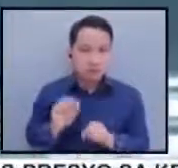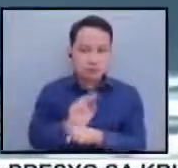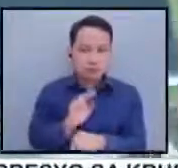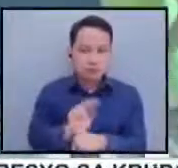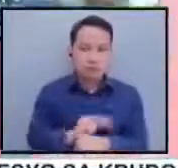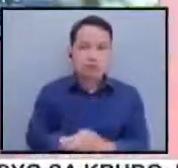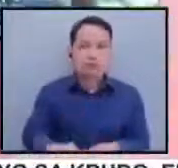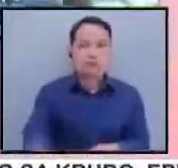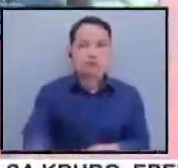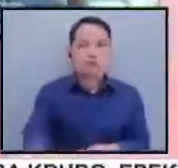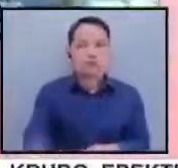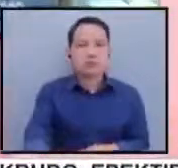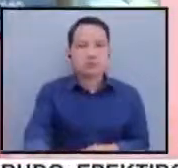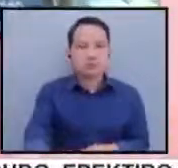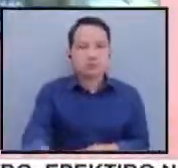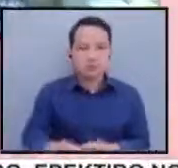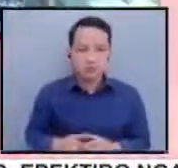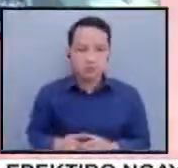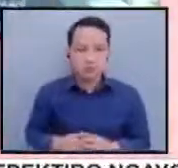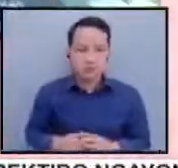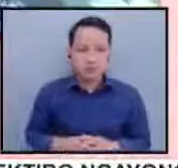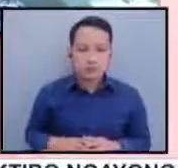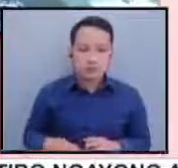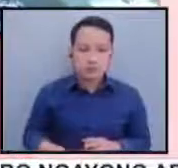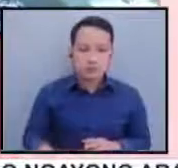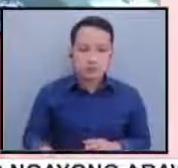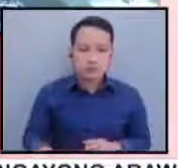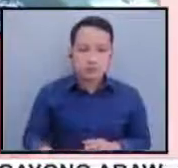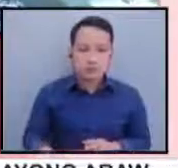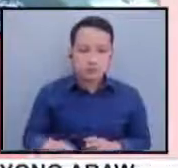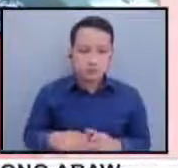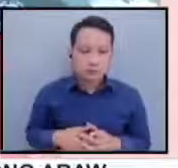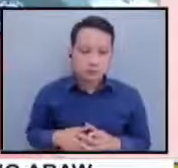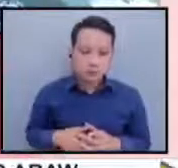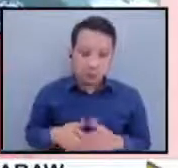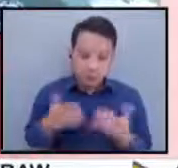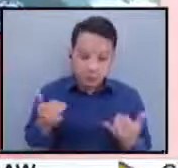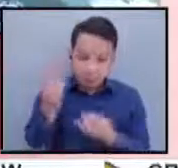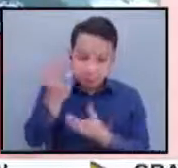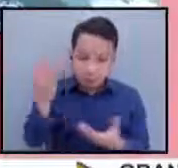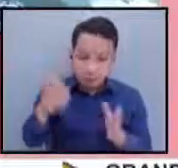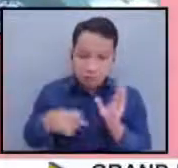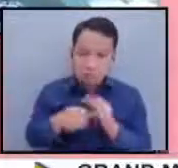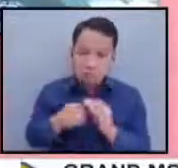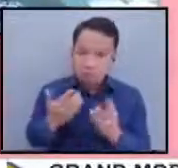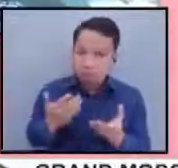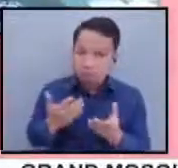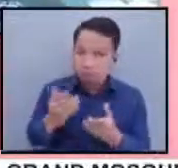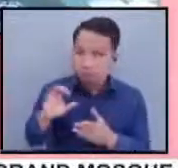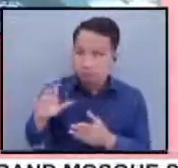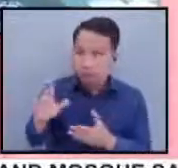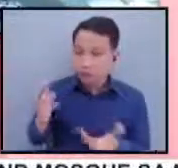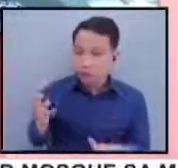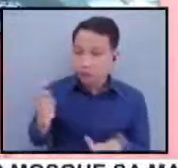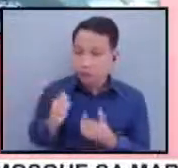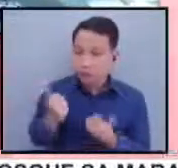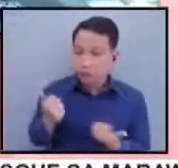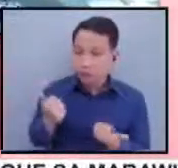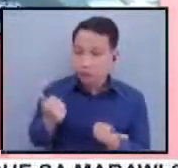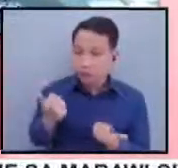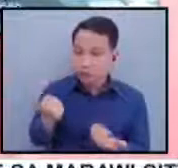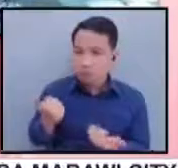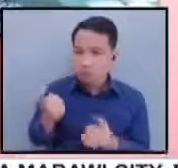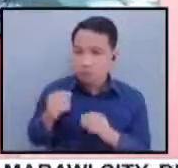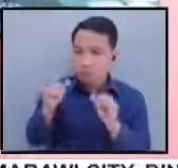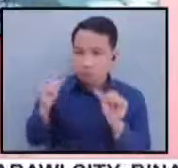Aljo. Well, may tanong ko lang. Ngayon na wala pang mga portalet na inilagay